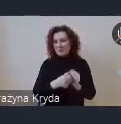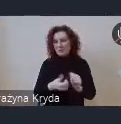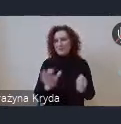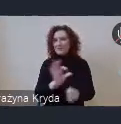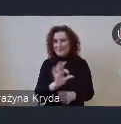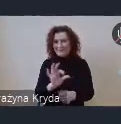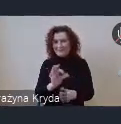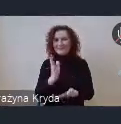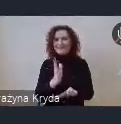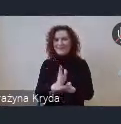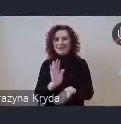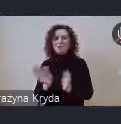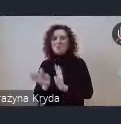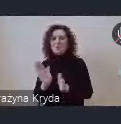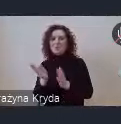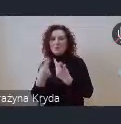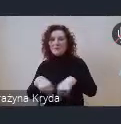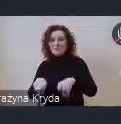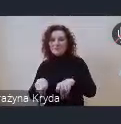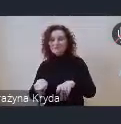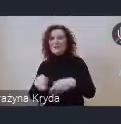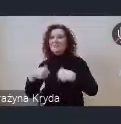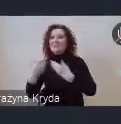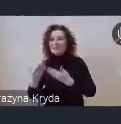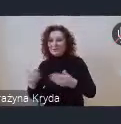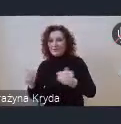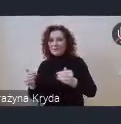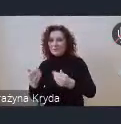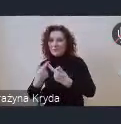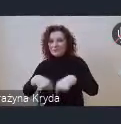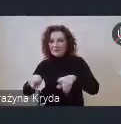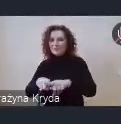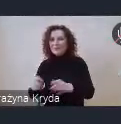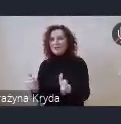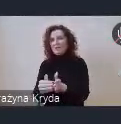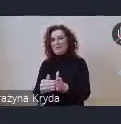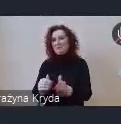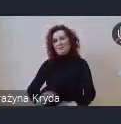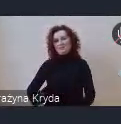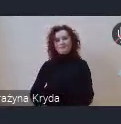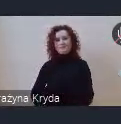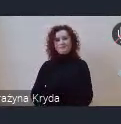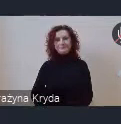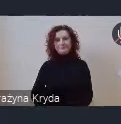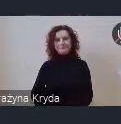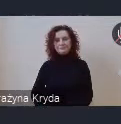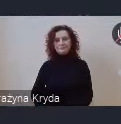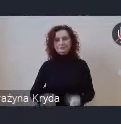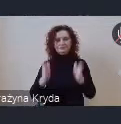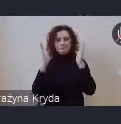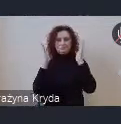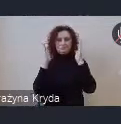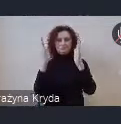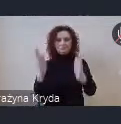potrzeby jako takie wszyscy mamy dokładnie takie same niezależnie od tego jakie mamy cechy korytarz schody